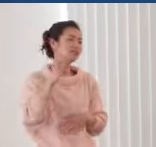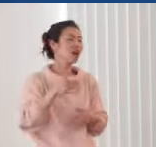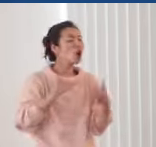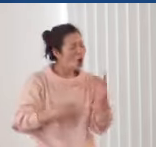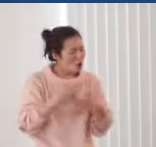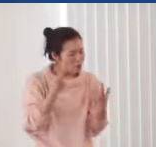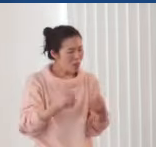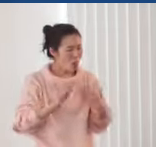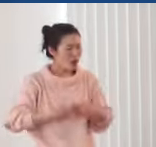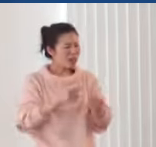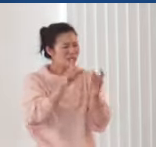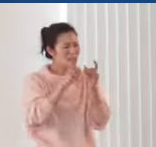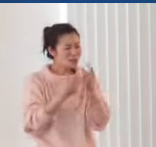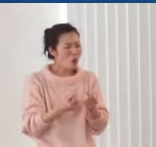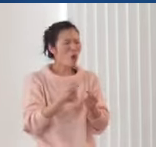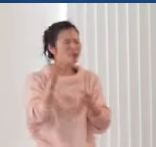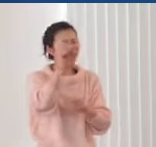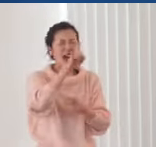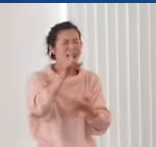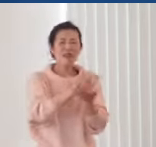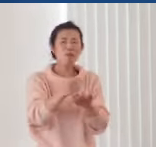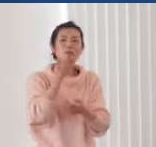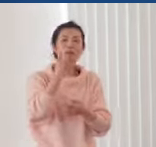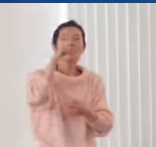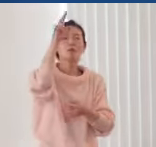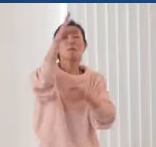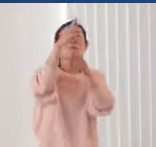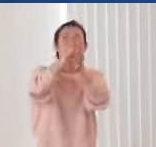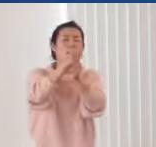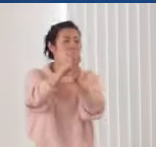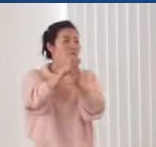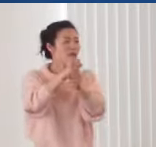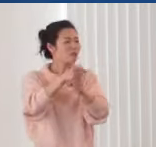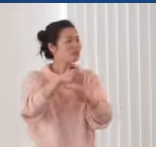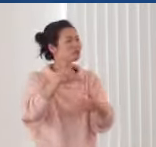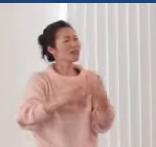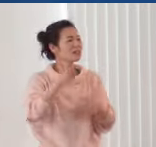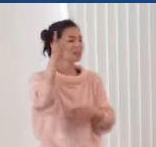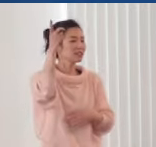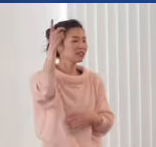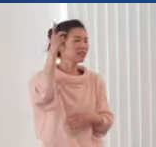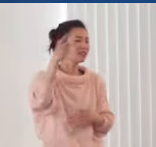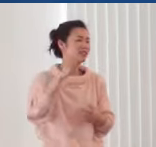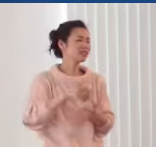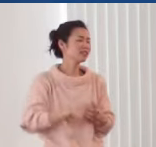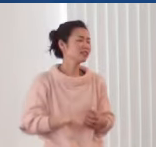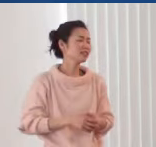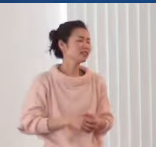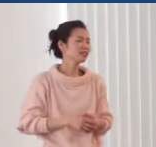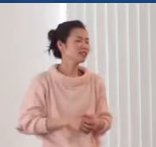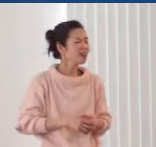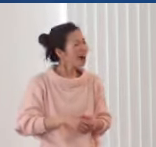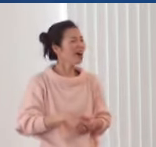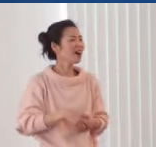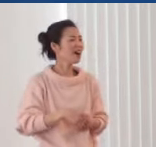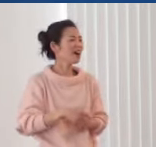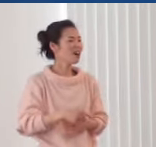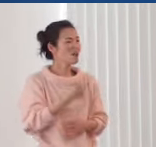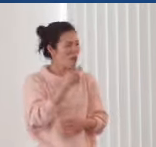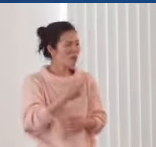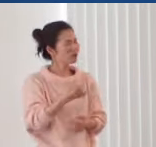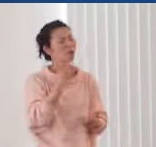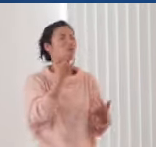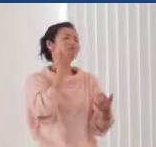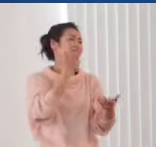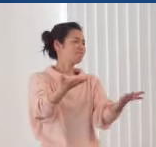ていることにはなりません。神を恐れるとは、全てのことは神の手に握られていて、完全なタイミングで私たちの人生に